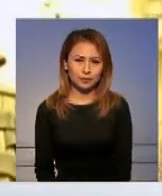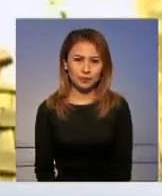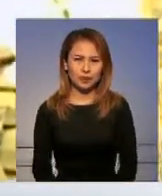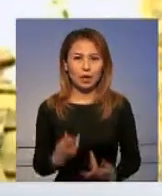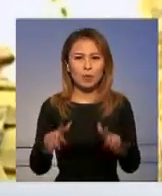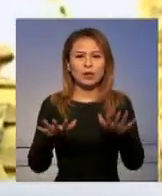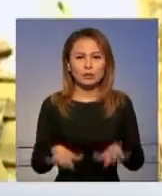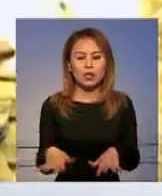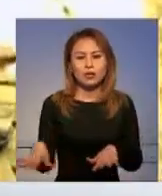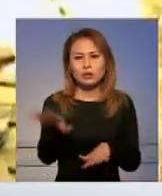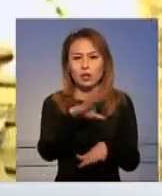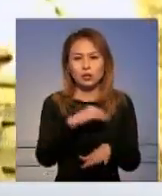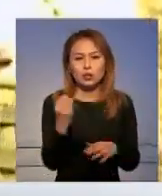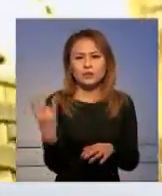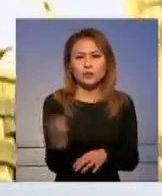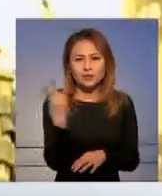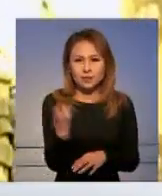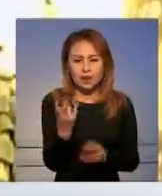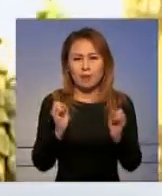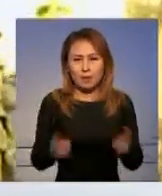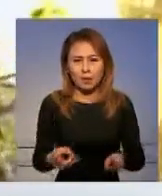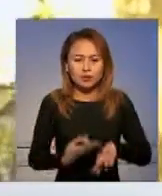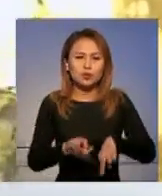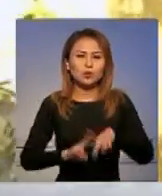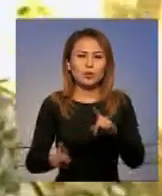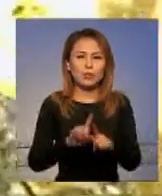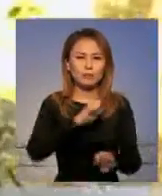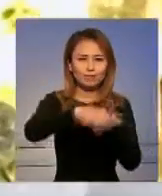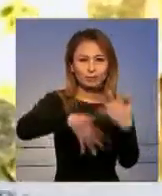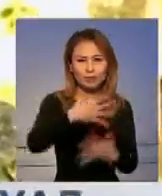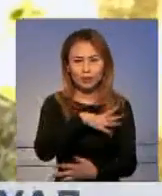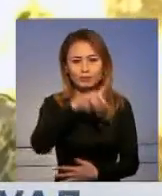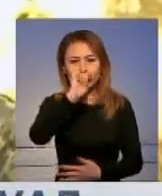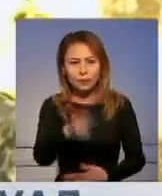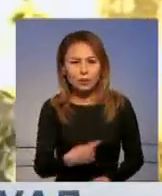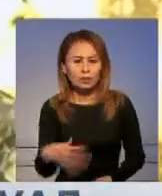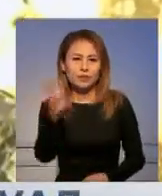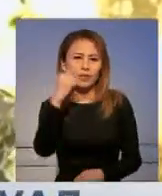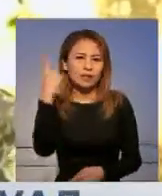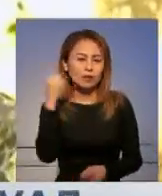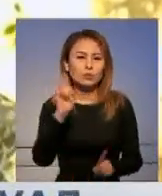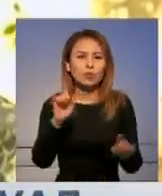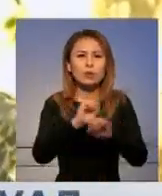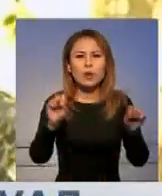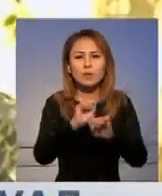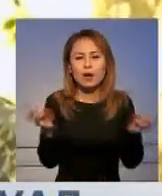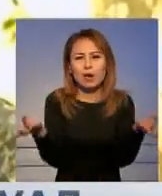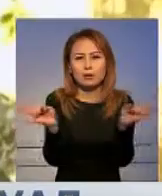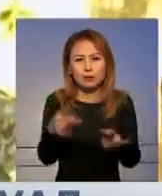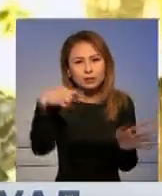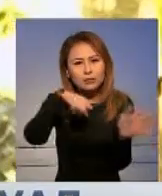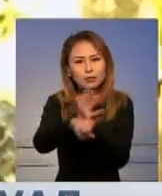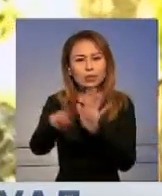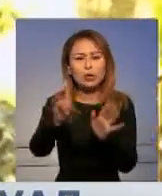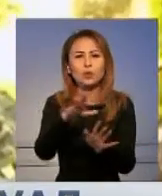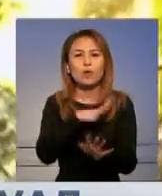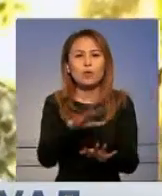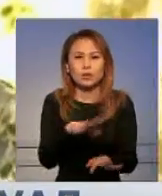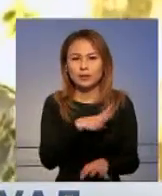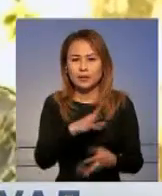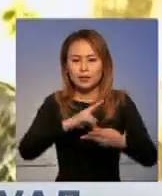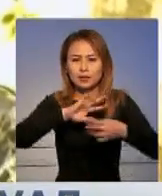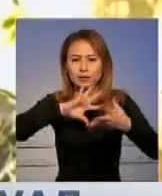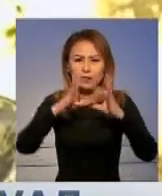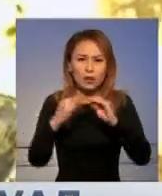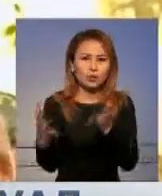Бұл жерлер әлі де болса қауіпті. Қалай дегенмен қақтығыс жүрді. Жарылмай қалған бомбалар болуы мүмкін. Тұрғындарға үйіне келіп,